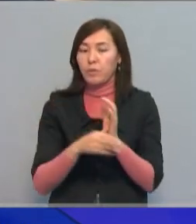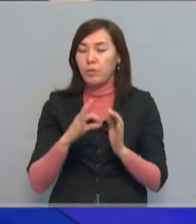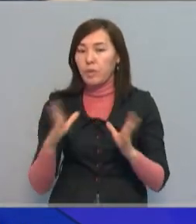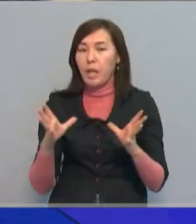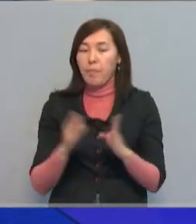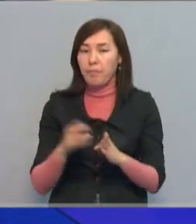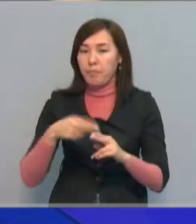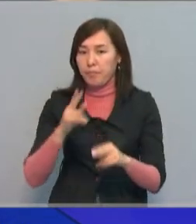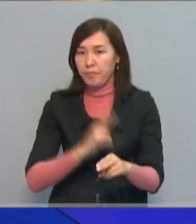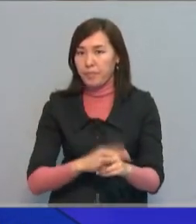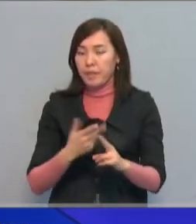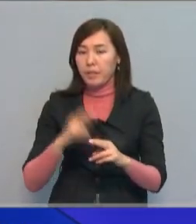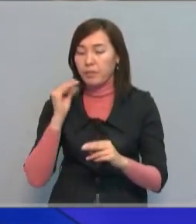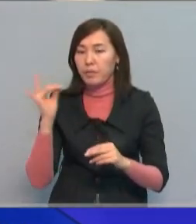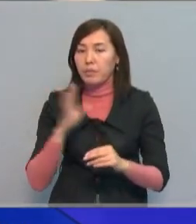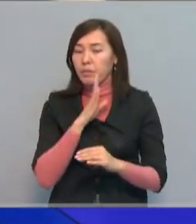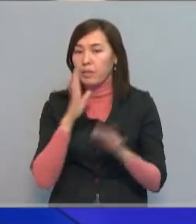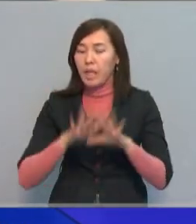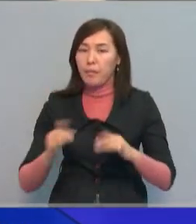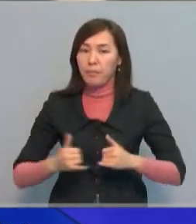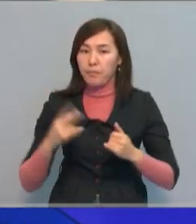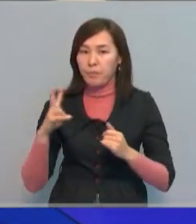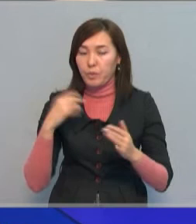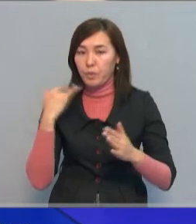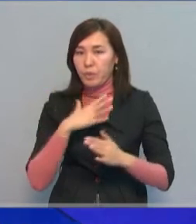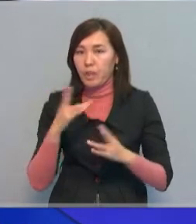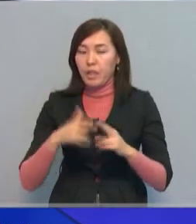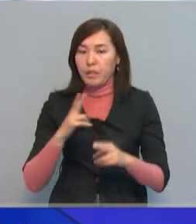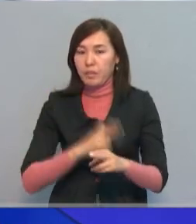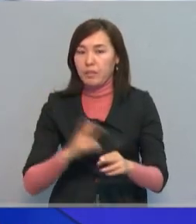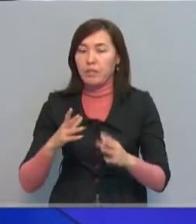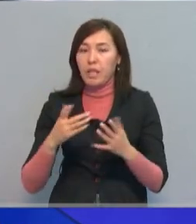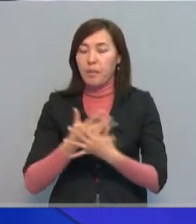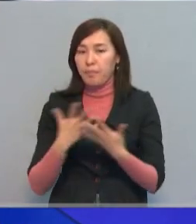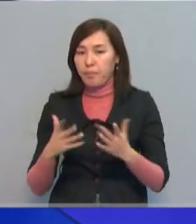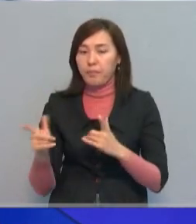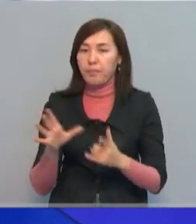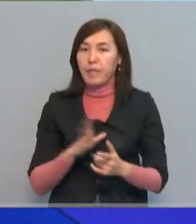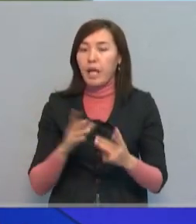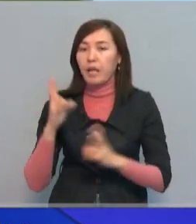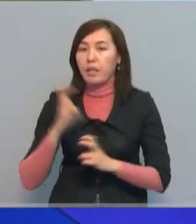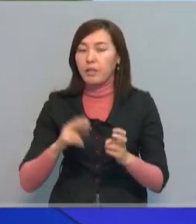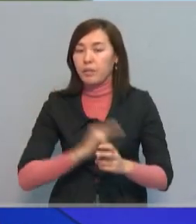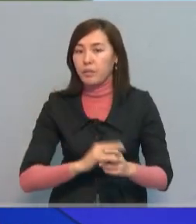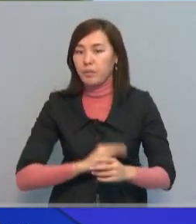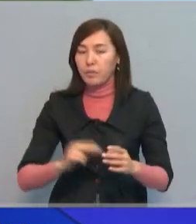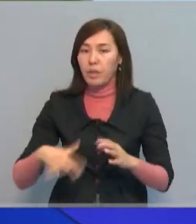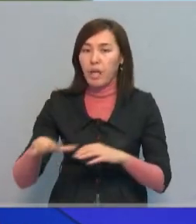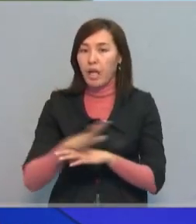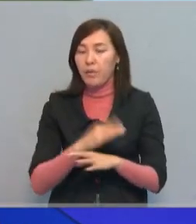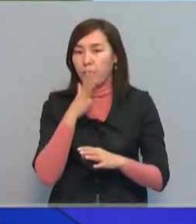жұп өнімі құрайды. Ерлер, әйелдер мен балаларға арналған 200-ден астам шұлық өнімдерінің ассортиментін шығарады. Кәсіпорын жұмыс істеп тұрған